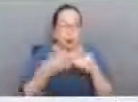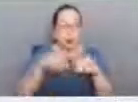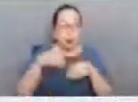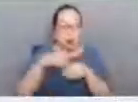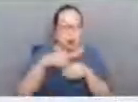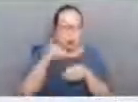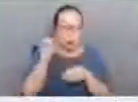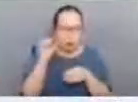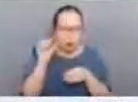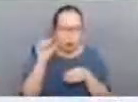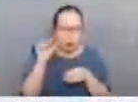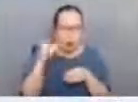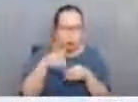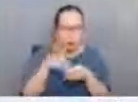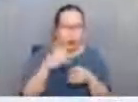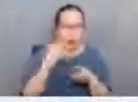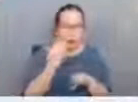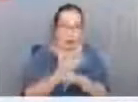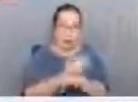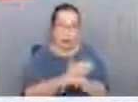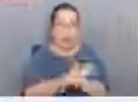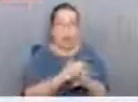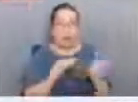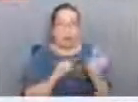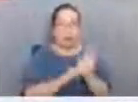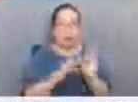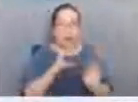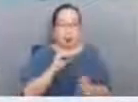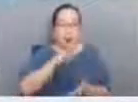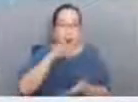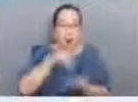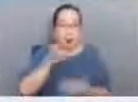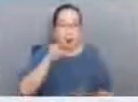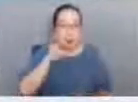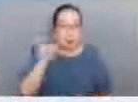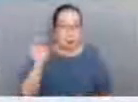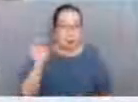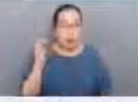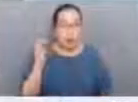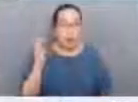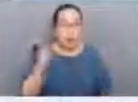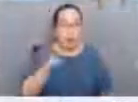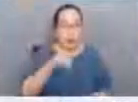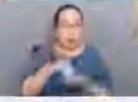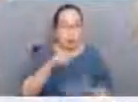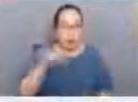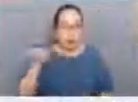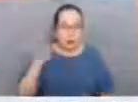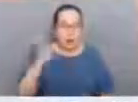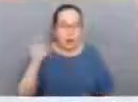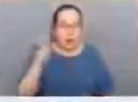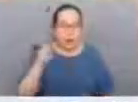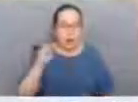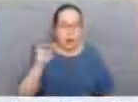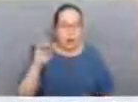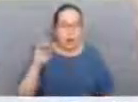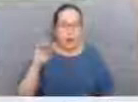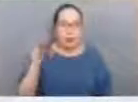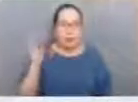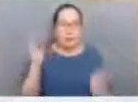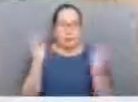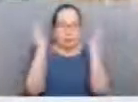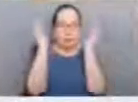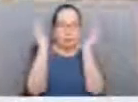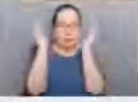mga skilled workers. At meron din pong mangilan-ngilan na mga household service workers or yung tinatawag po natin